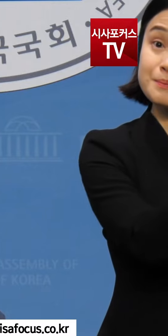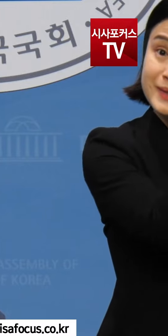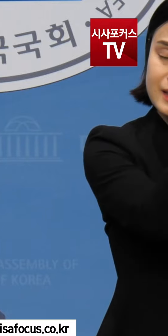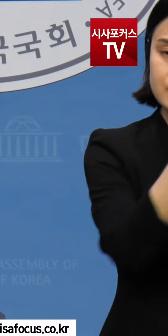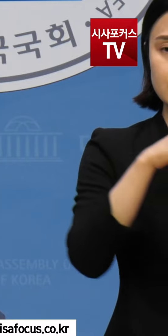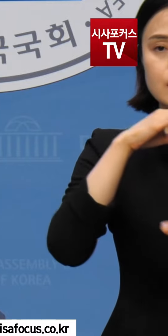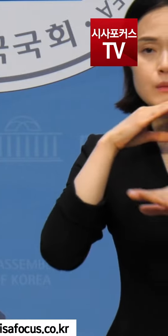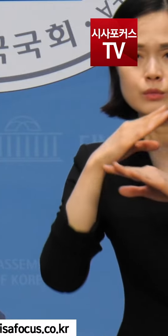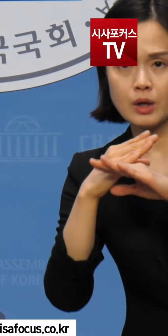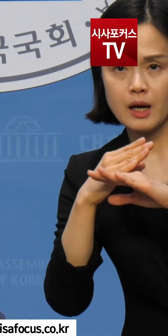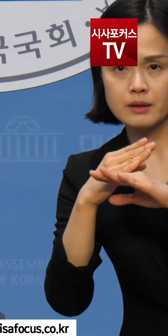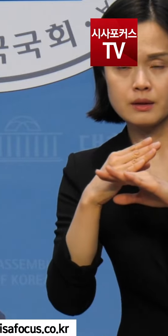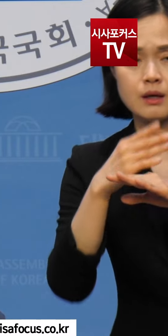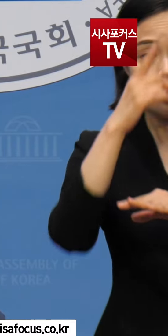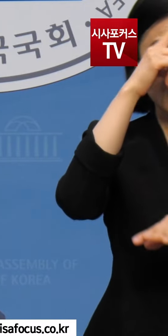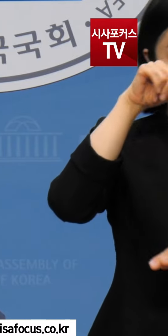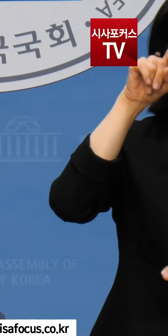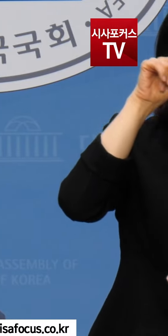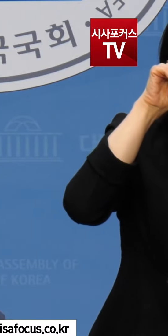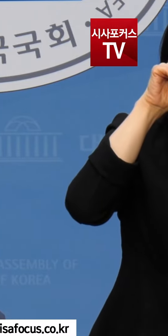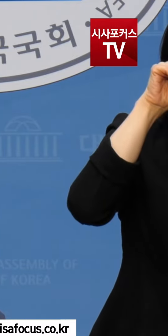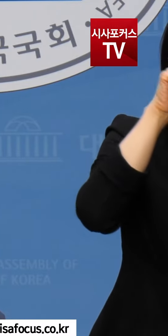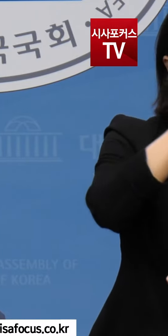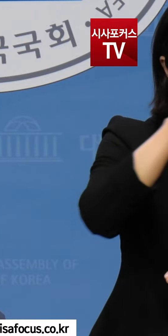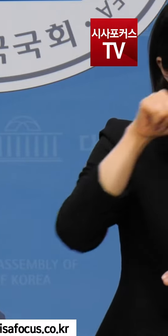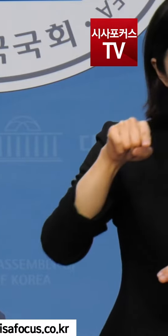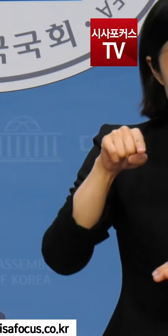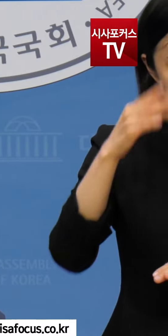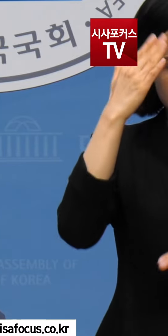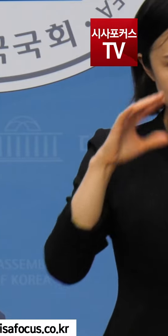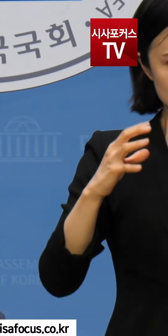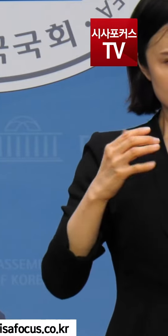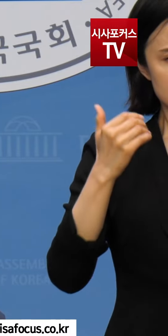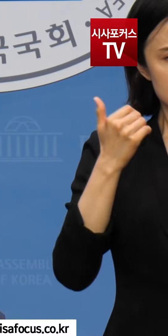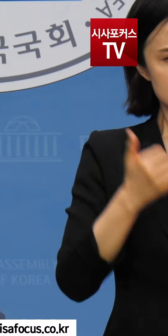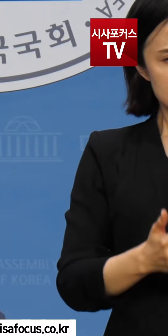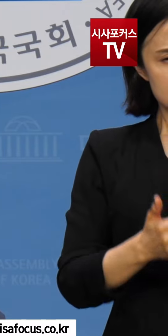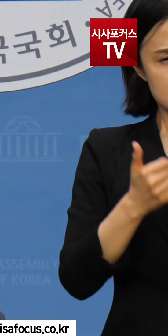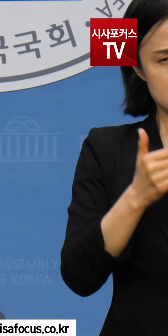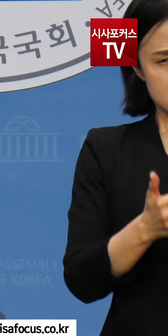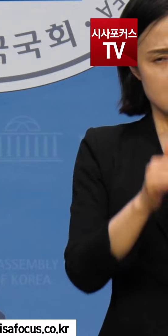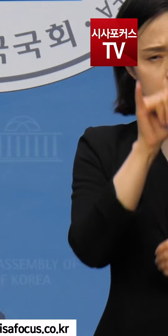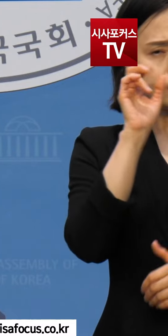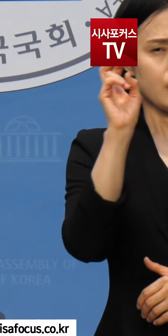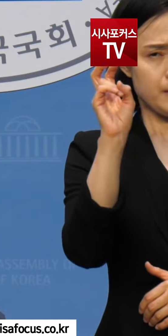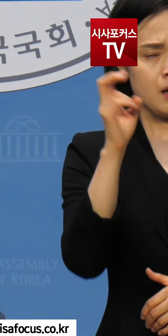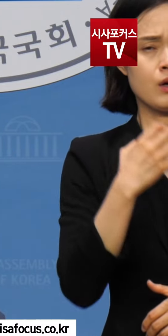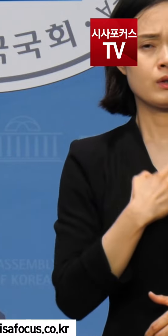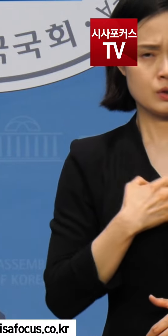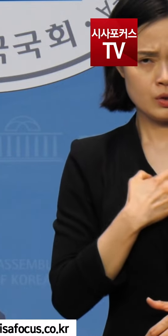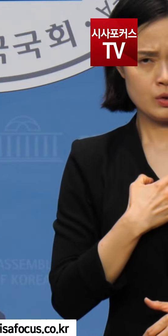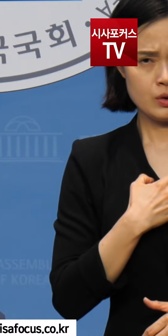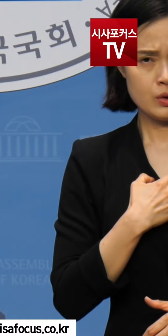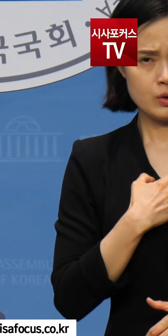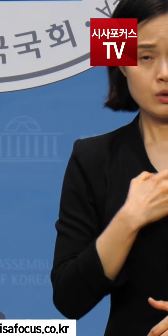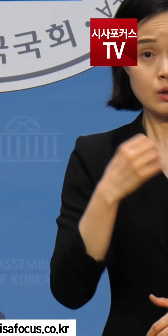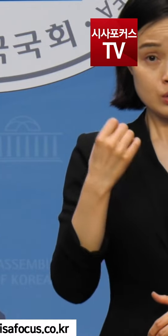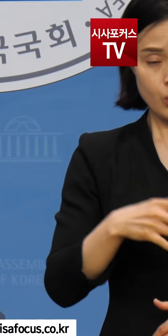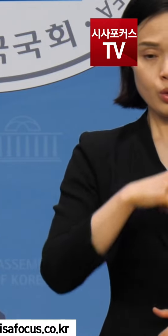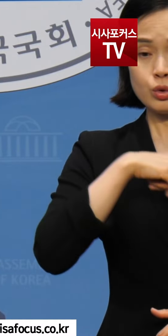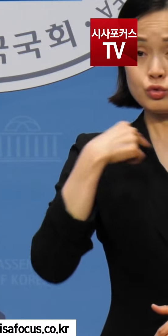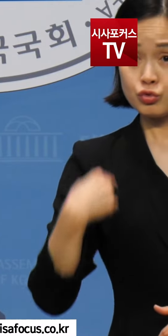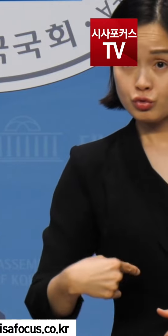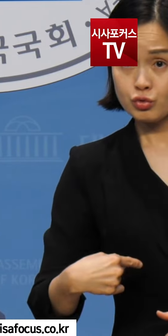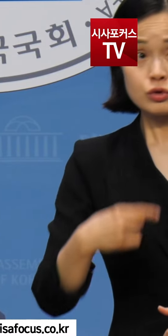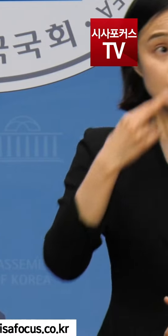한반도 주변국과의 마찰도 예상되는 상황입니다. 중국과 미국 간의 무역